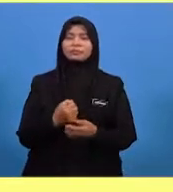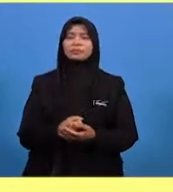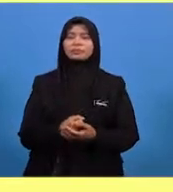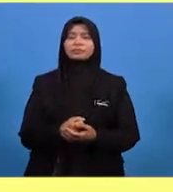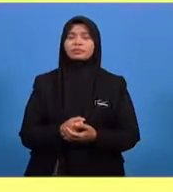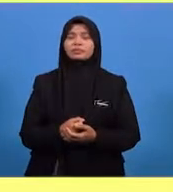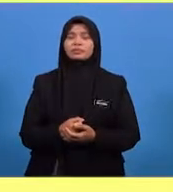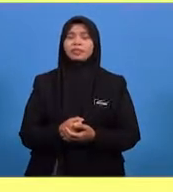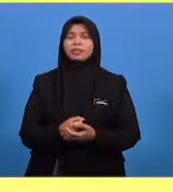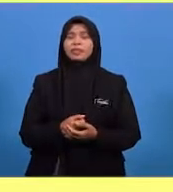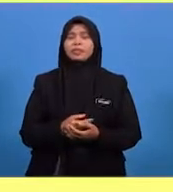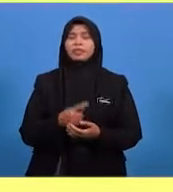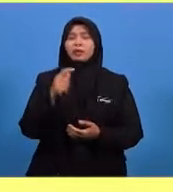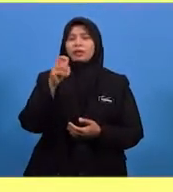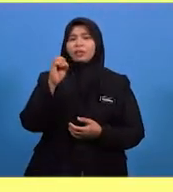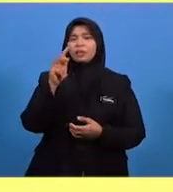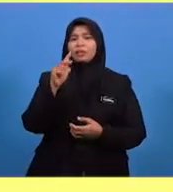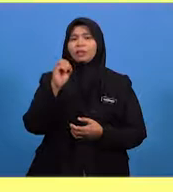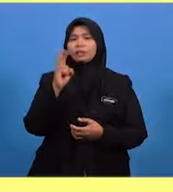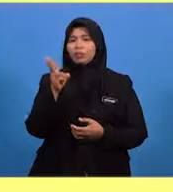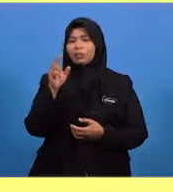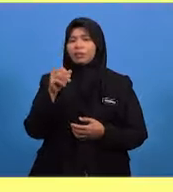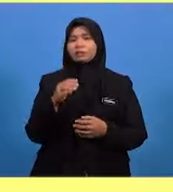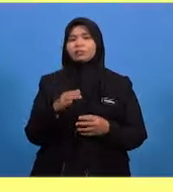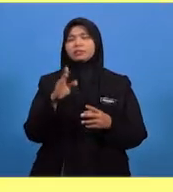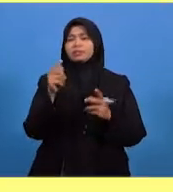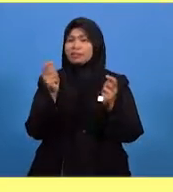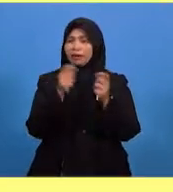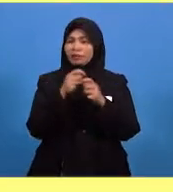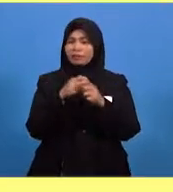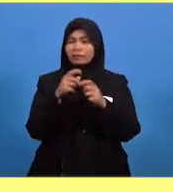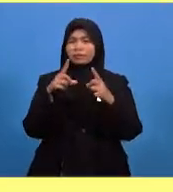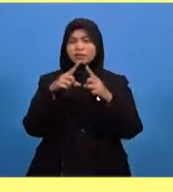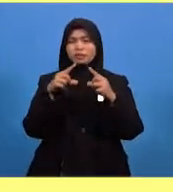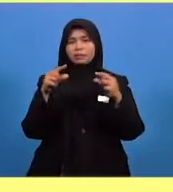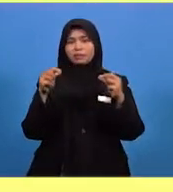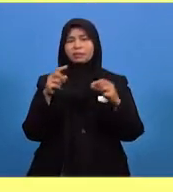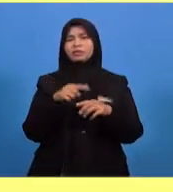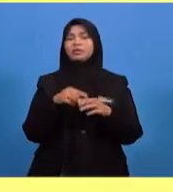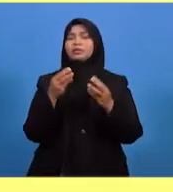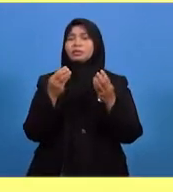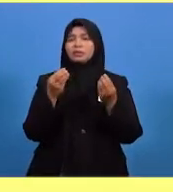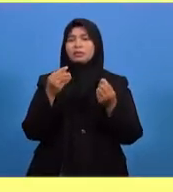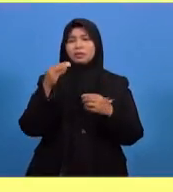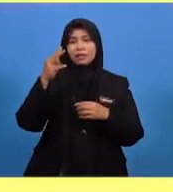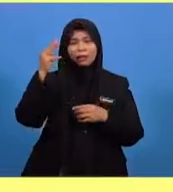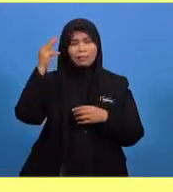anda tokoh individu yang menentang pendudukan Jepang di Tanah Melayu ialah